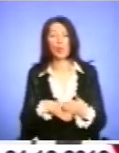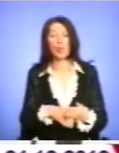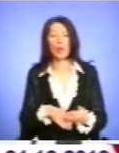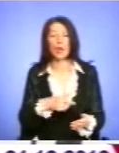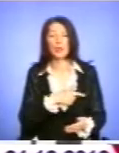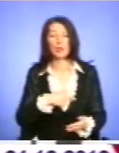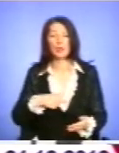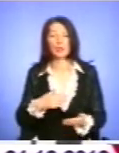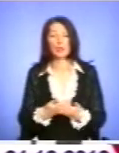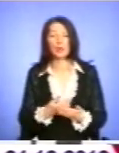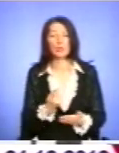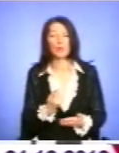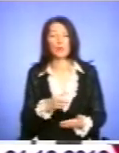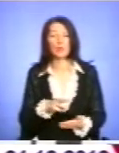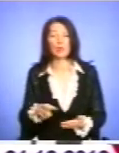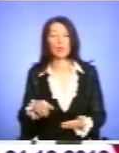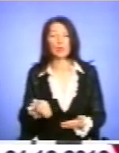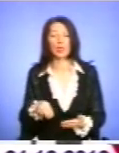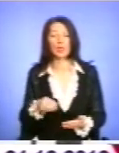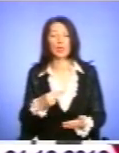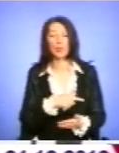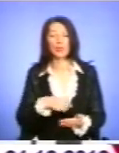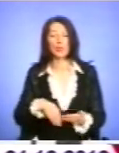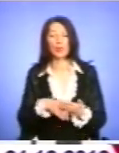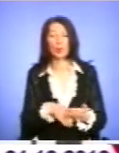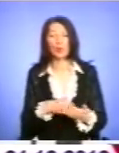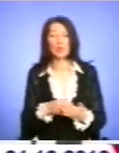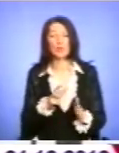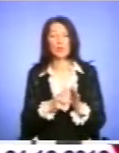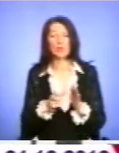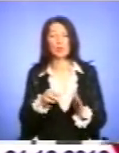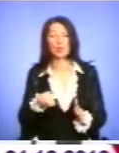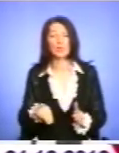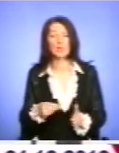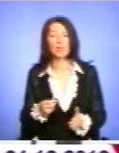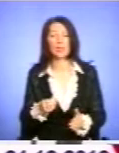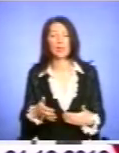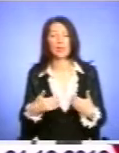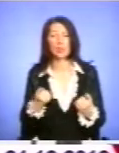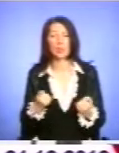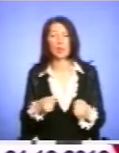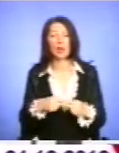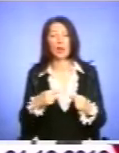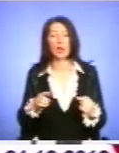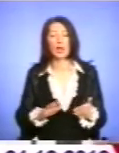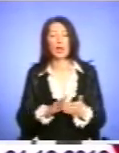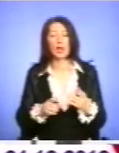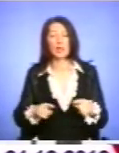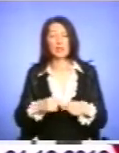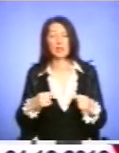майже 800 мільйон тисяч гривень, депутатської допомоги майже 800 тисяч гривень, підтримка засобів масової